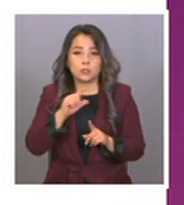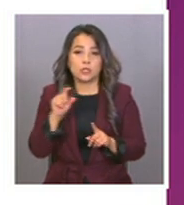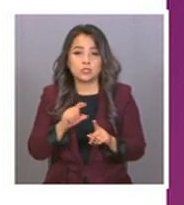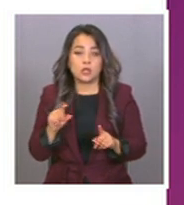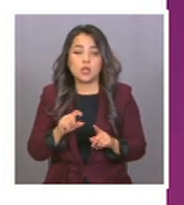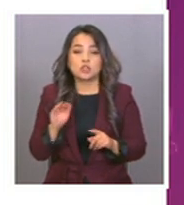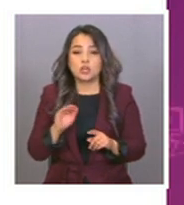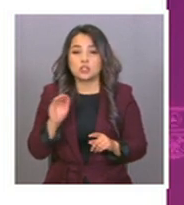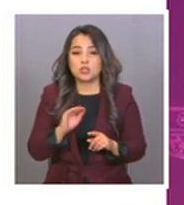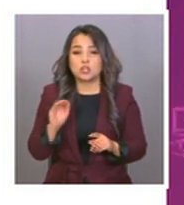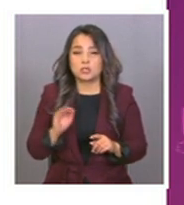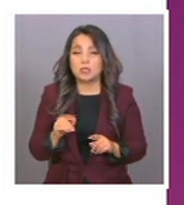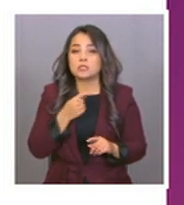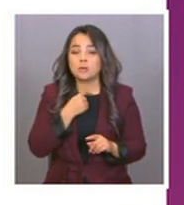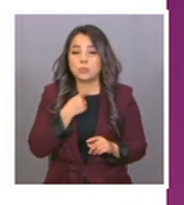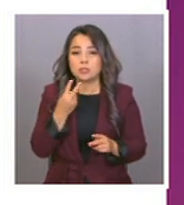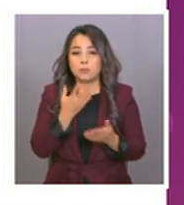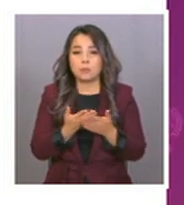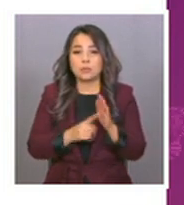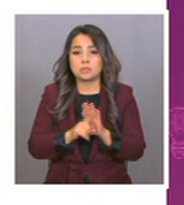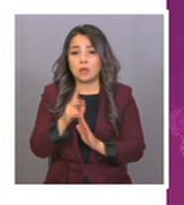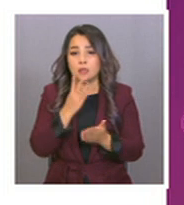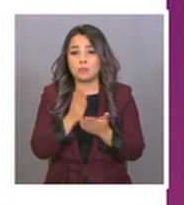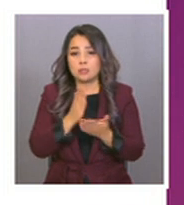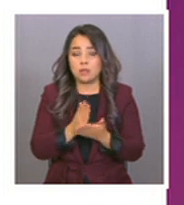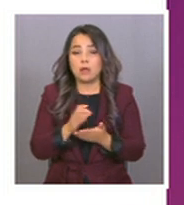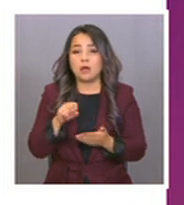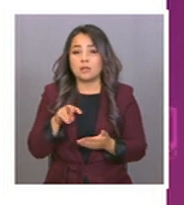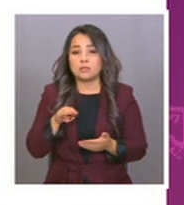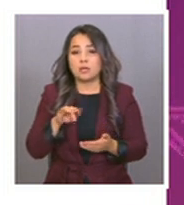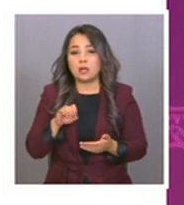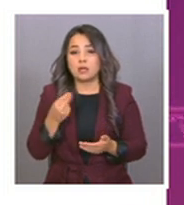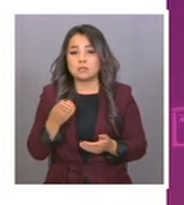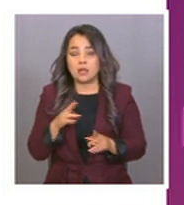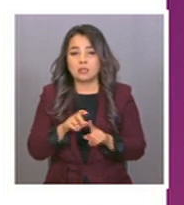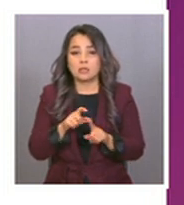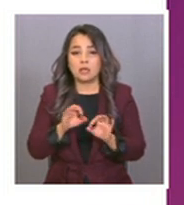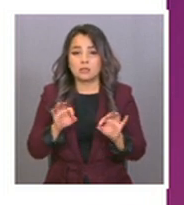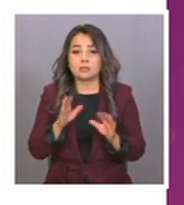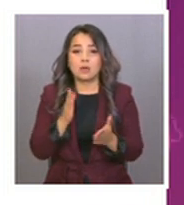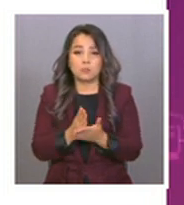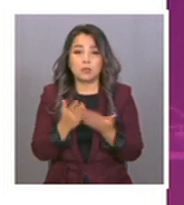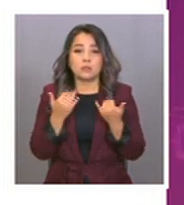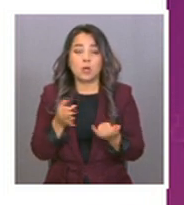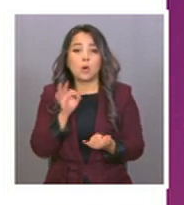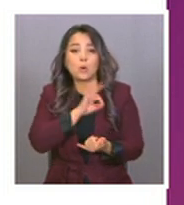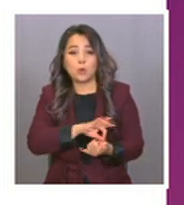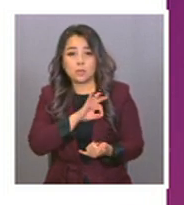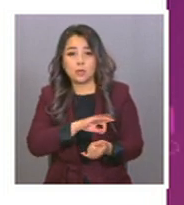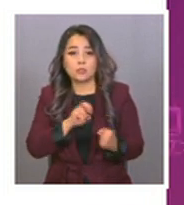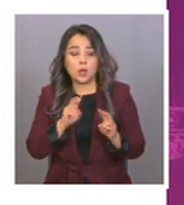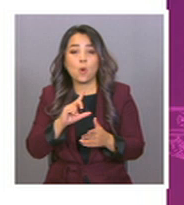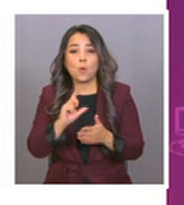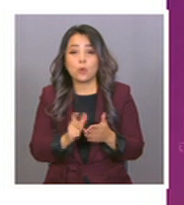ж-ж-ж дыбысымен басталып тұр. Мұны аллитерация деп атайды. Аллитерацияны қолдану